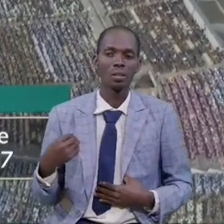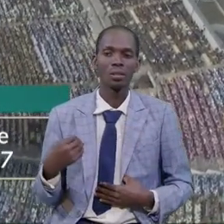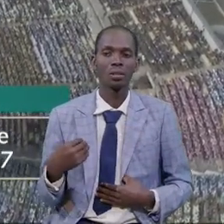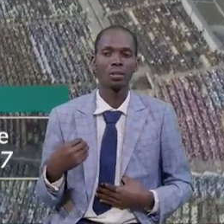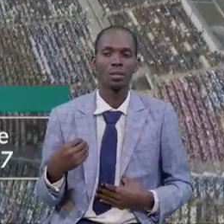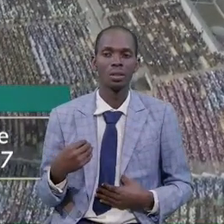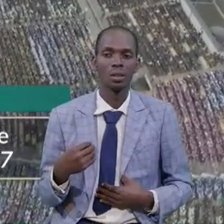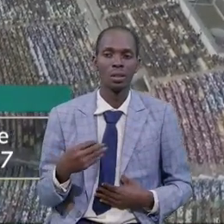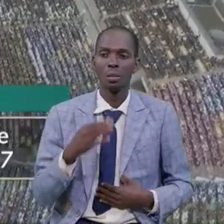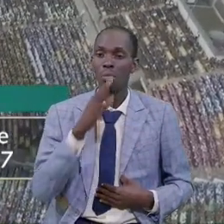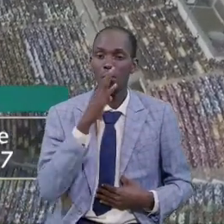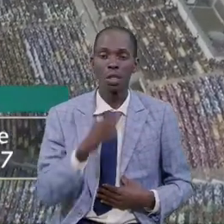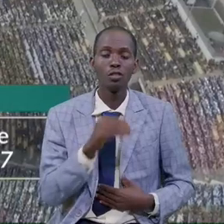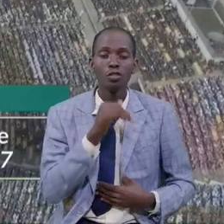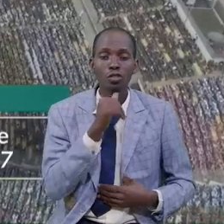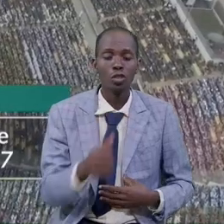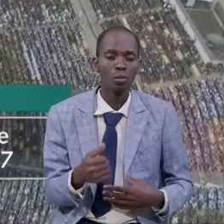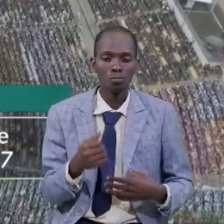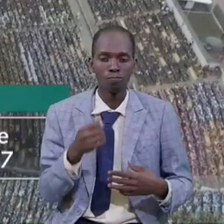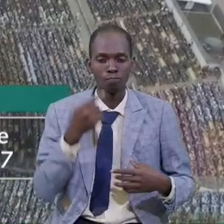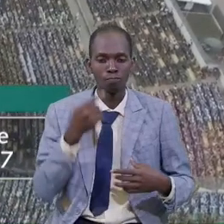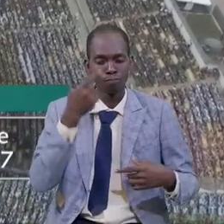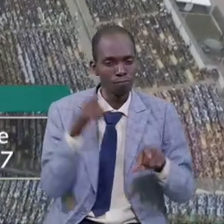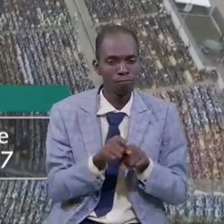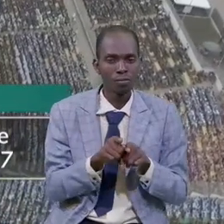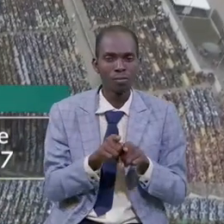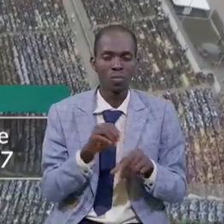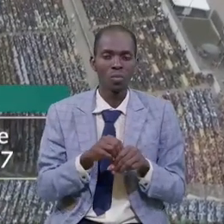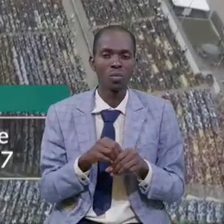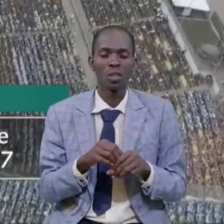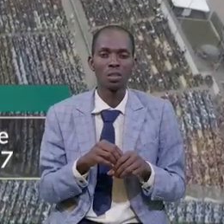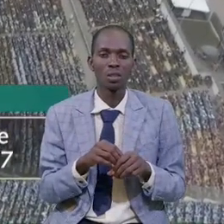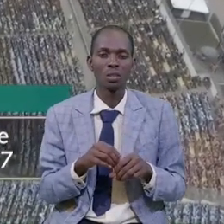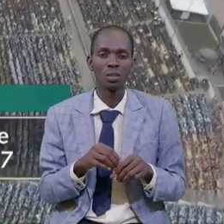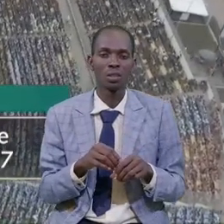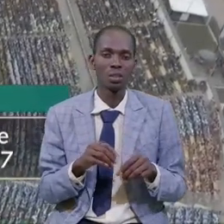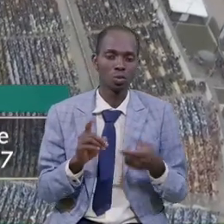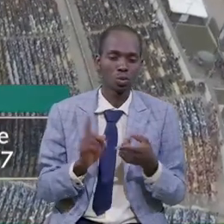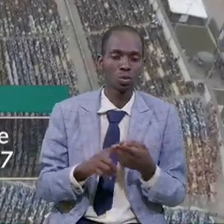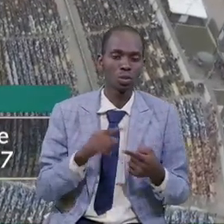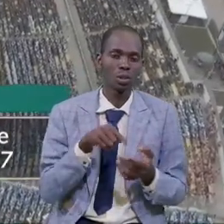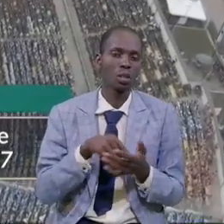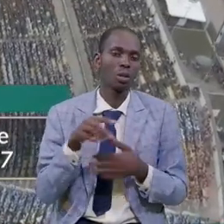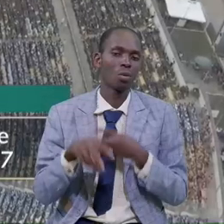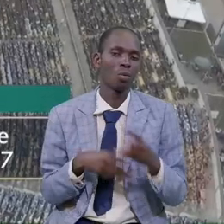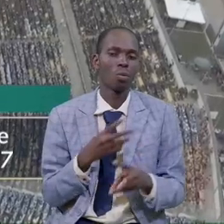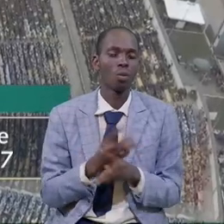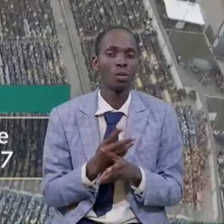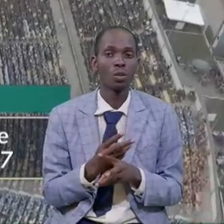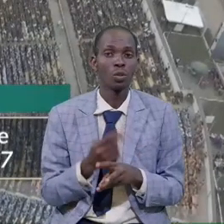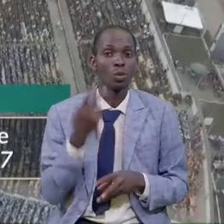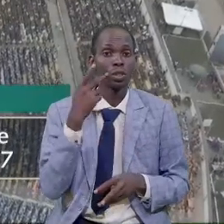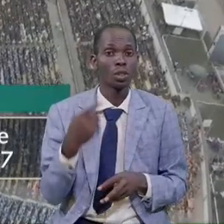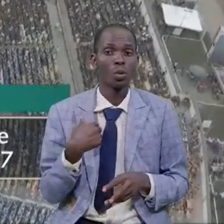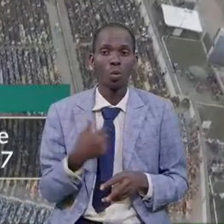pas au siècle présent. Vous voyez, nous rencontrons le monde tel